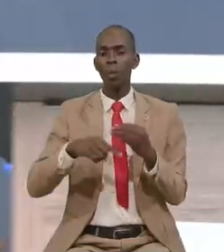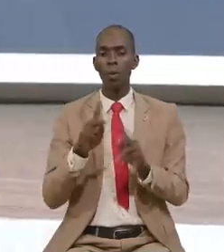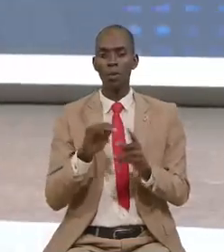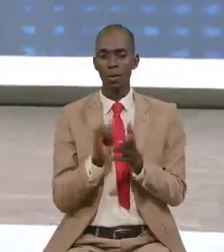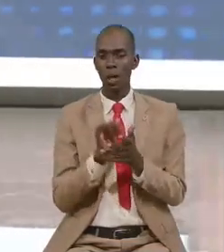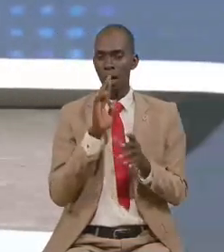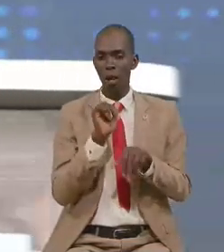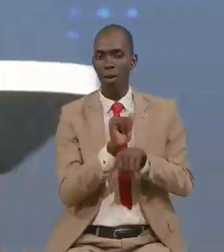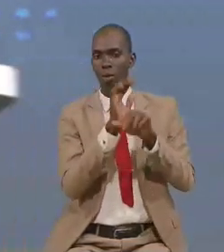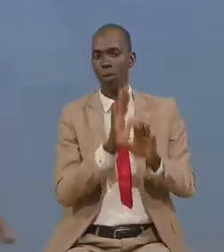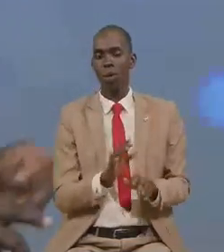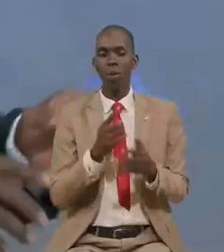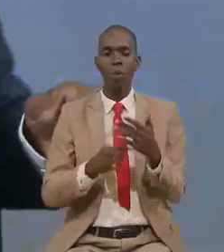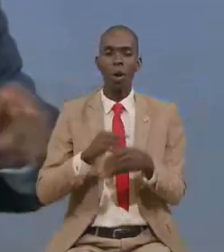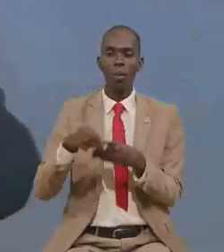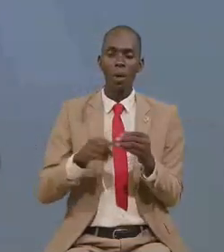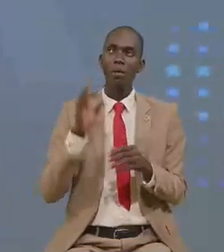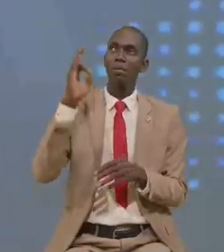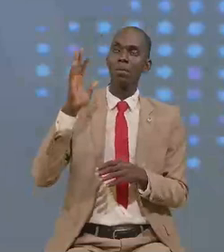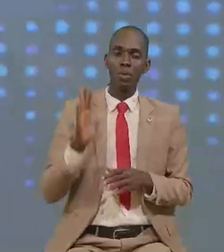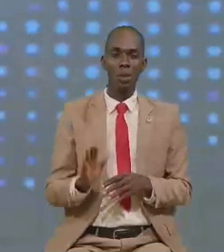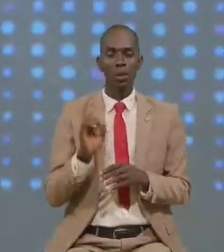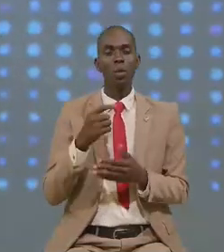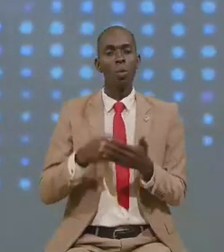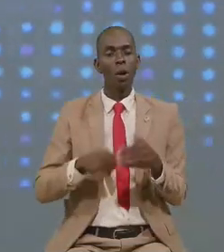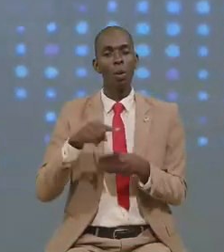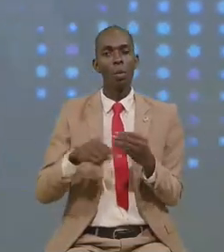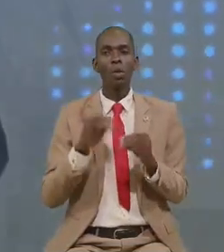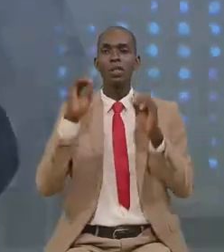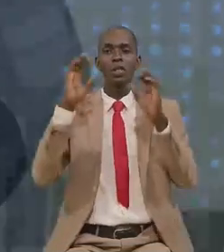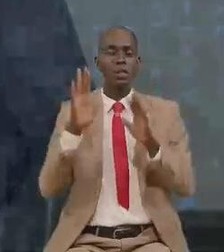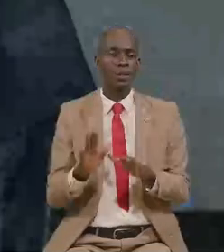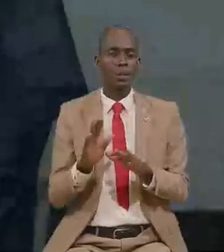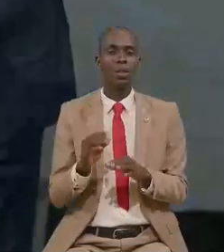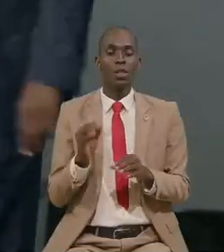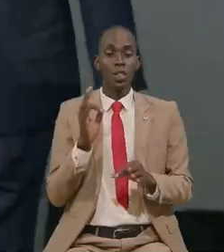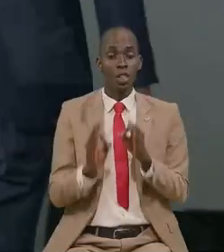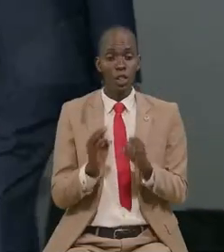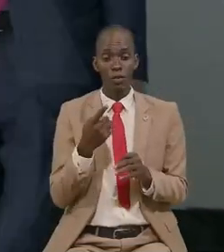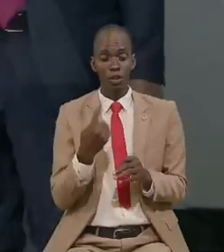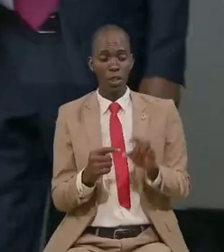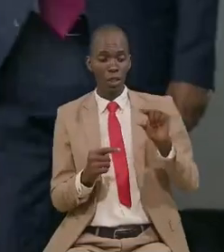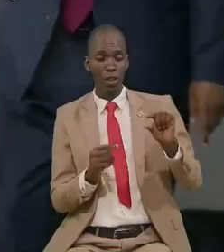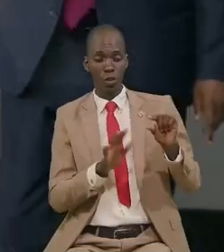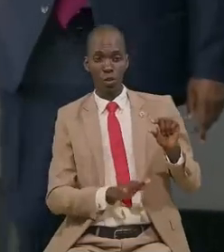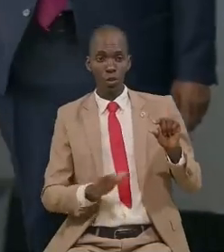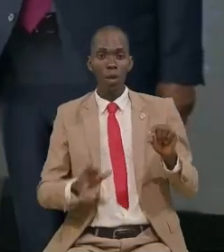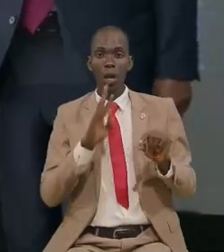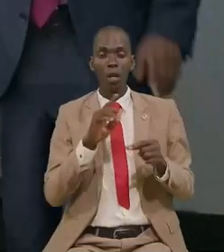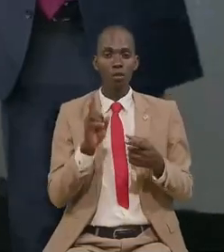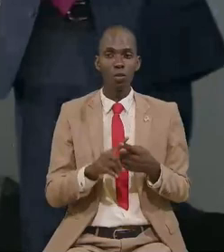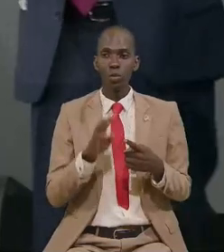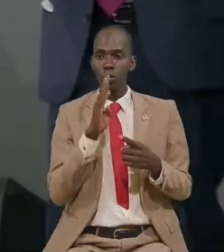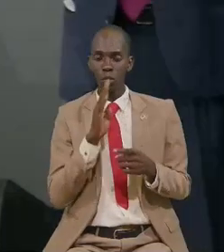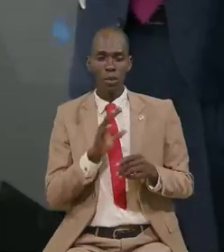pour ceux qui sont ministres, et pour ceux qui sont prédicateurs. Si les petits-enfants doivent